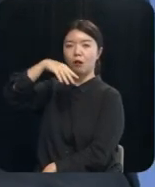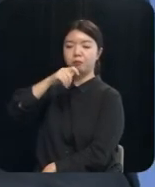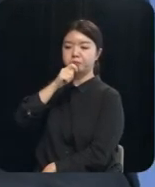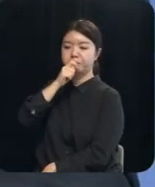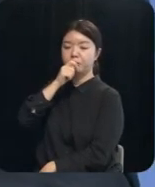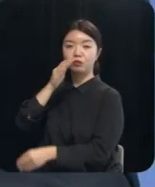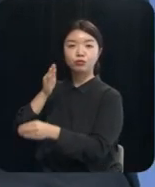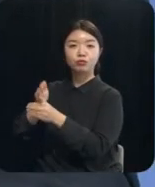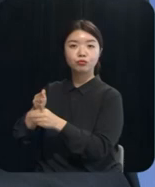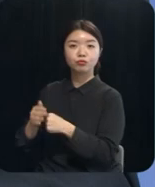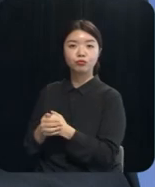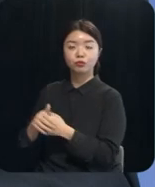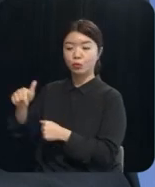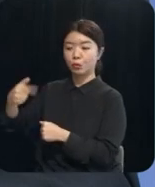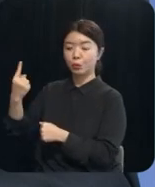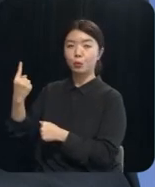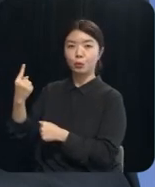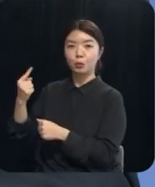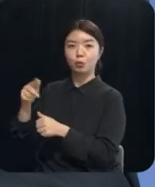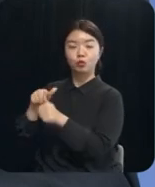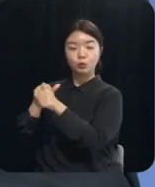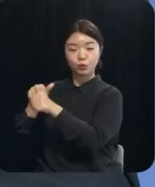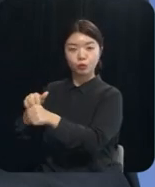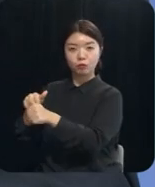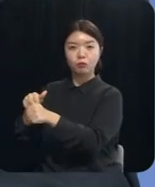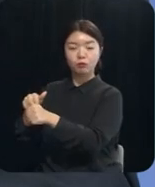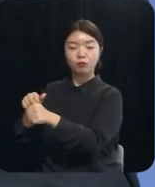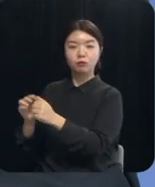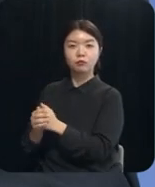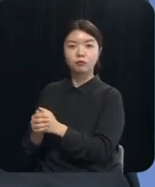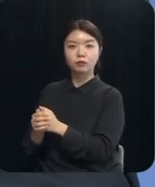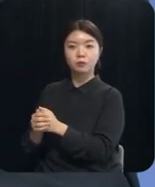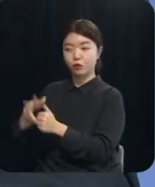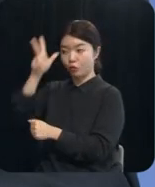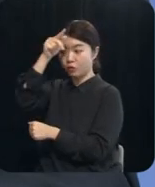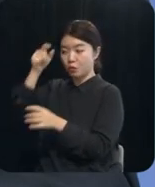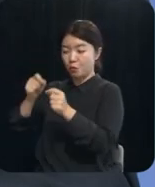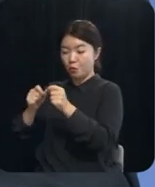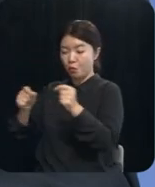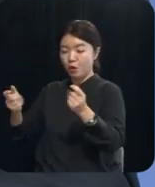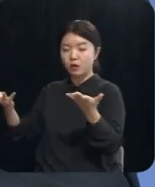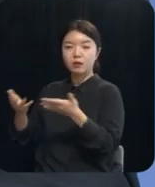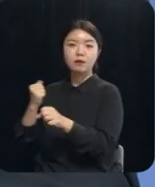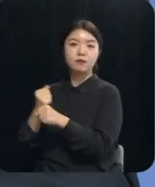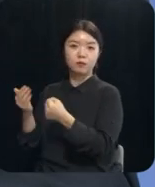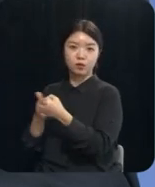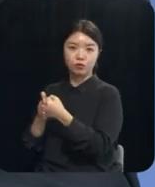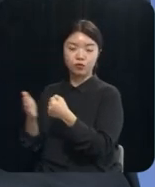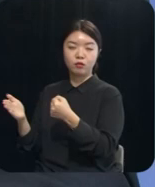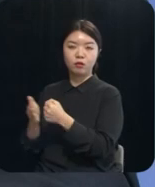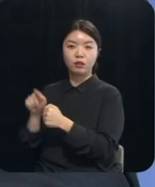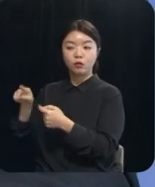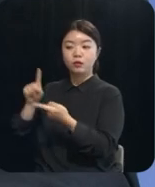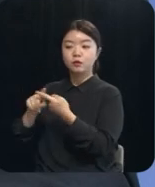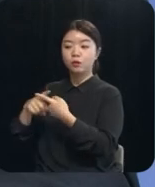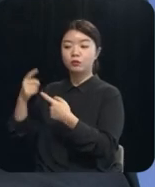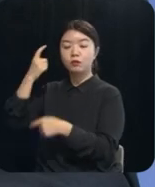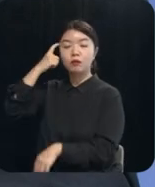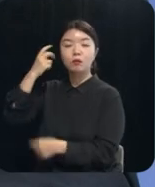없습니다. 고기철 후보는 이제 경찰에 오래 근무하셨으니까 이것에 대해서